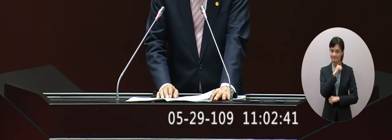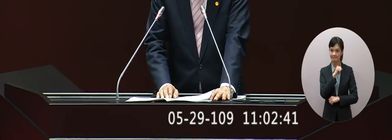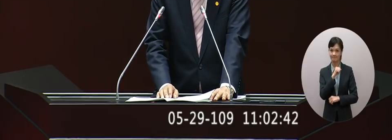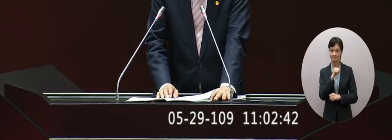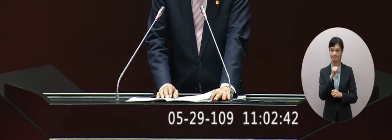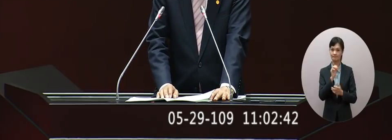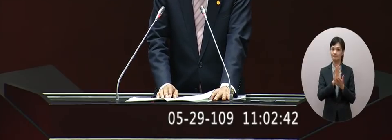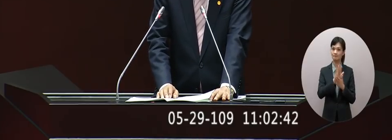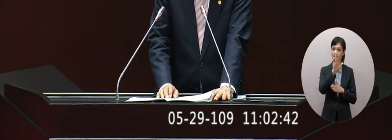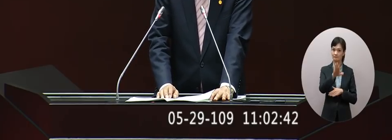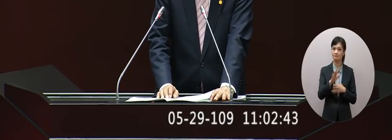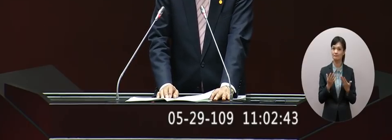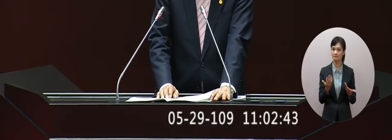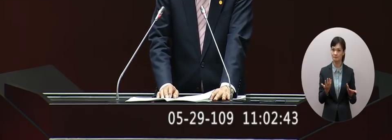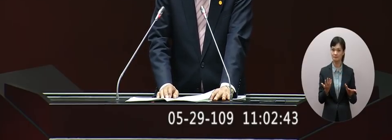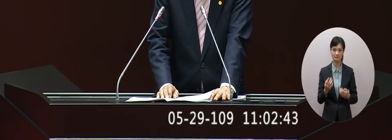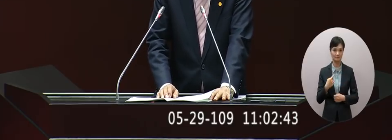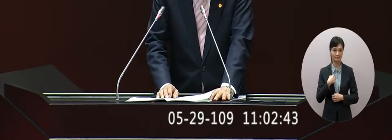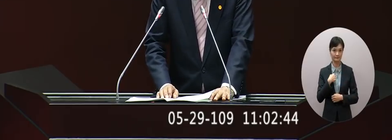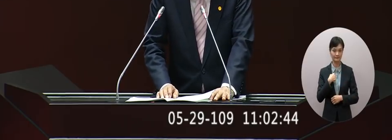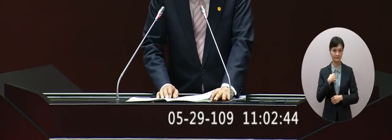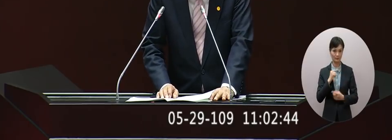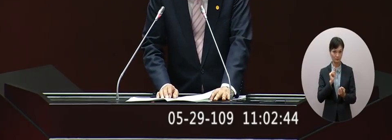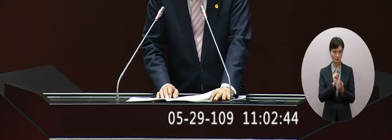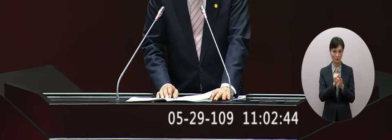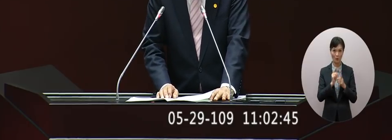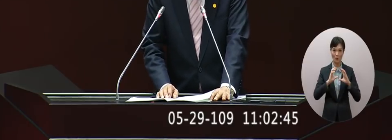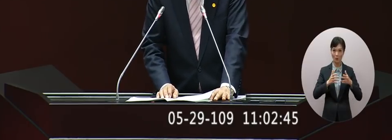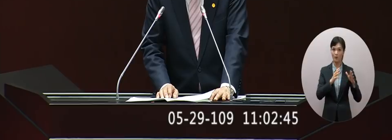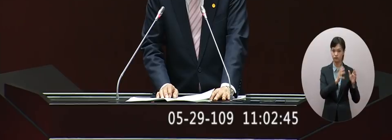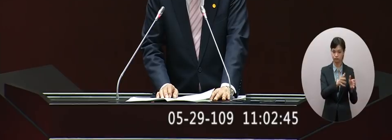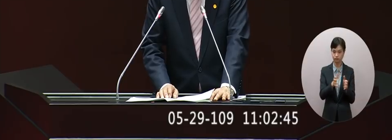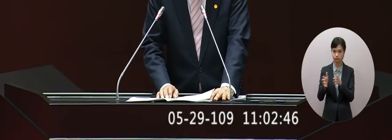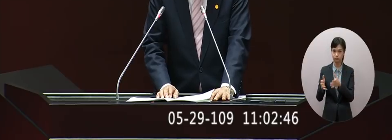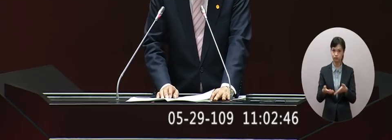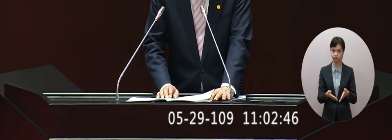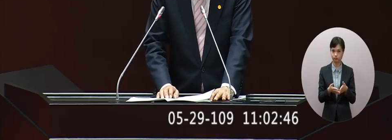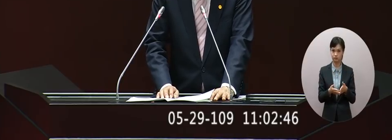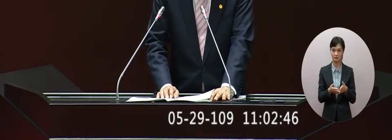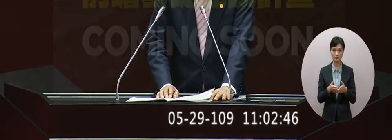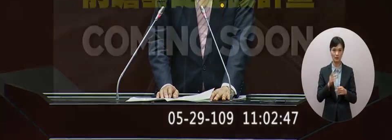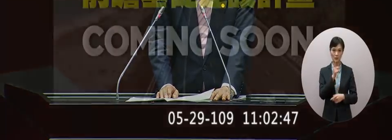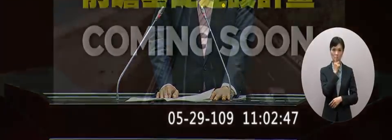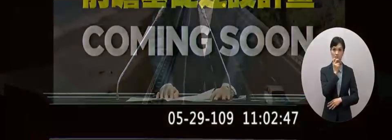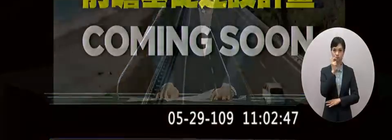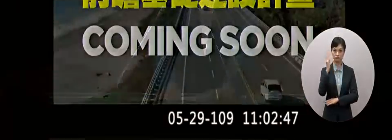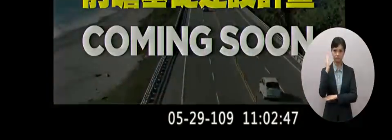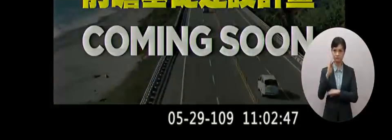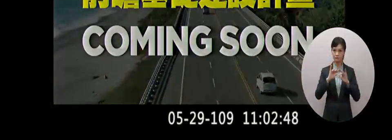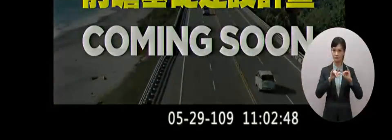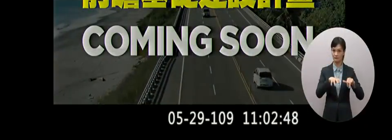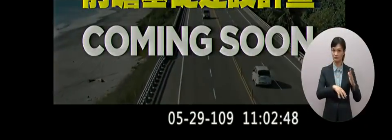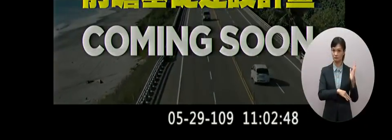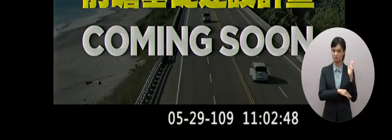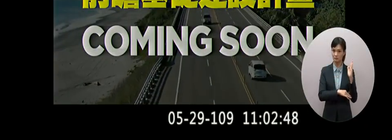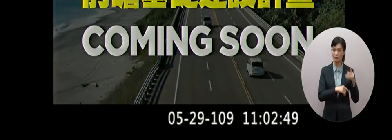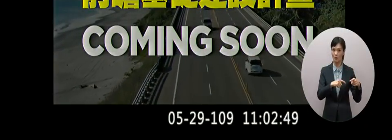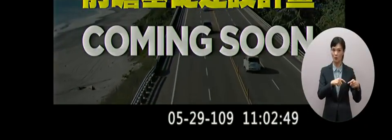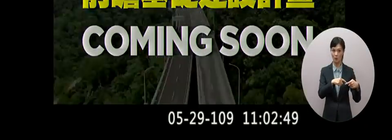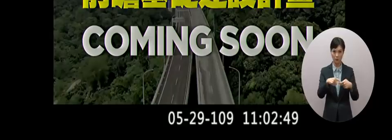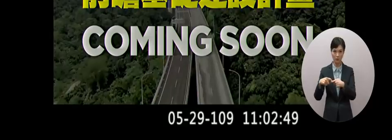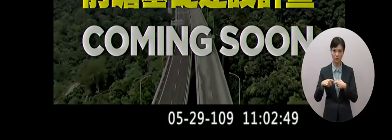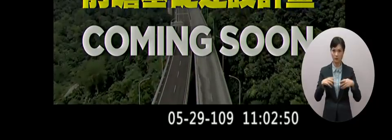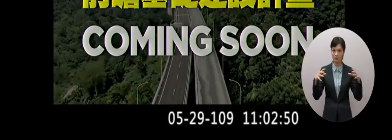们对于整个国家的建设，从中央到地方，擘画到推